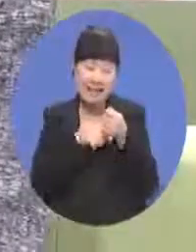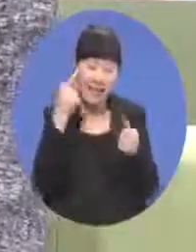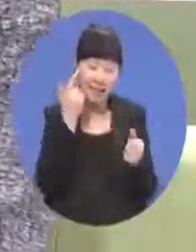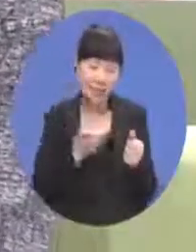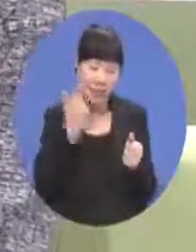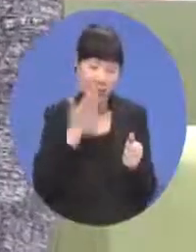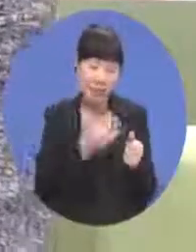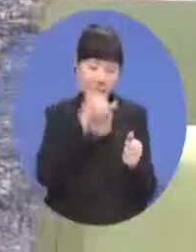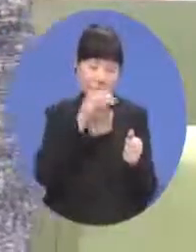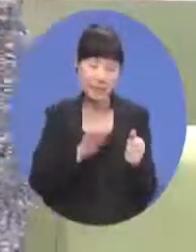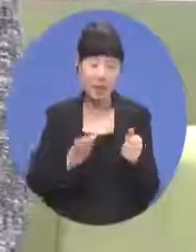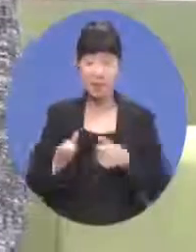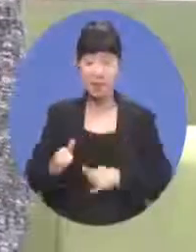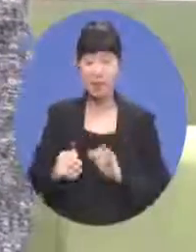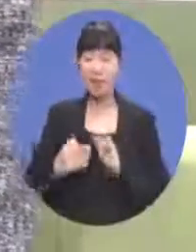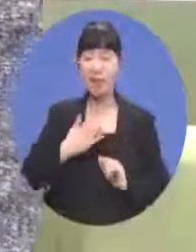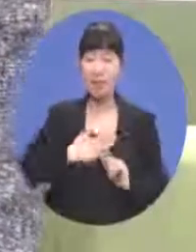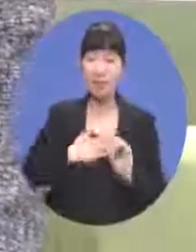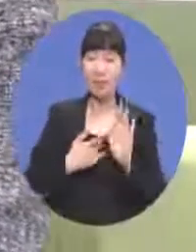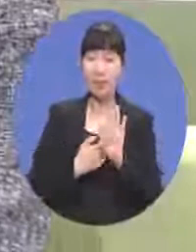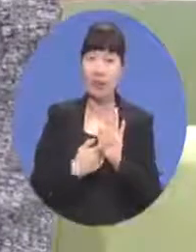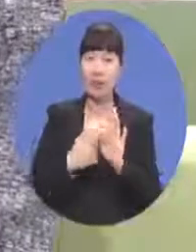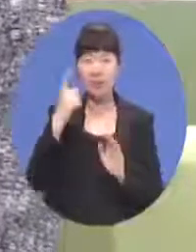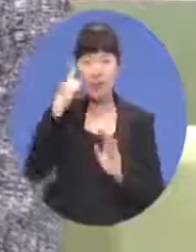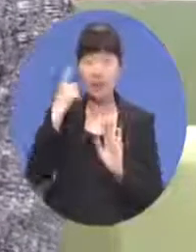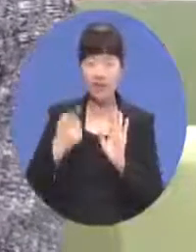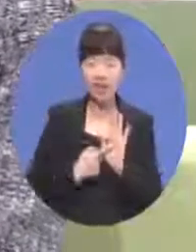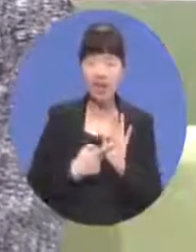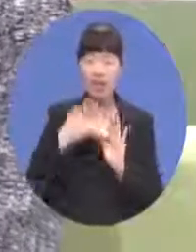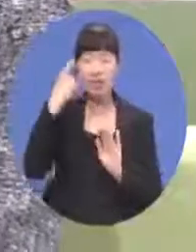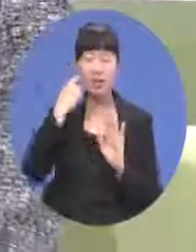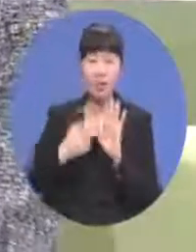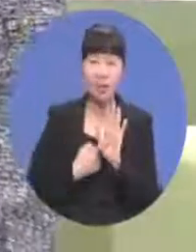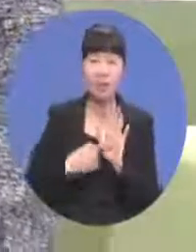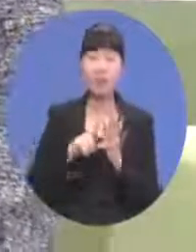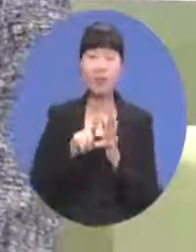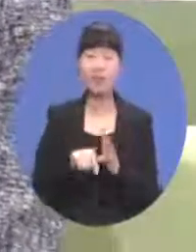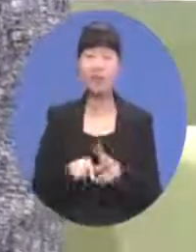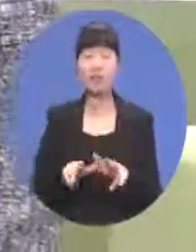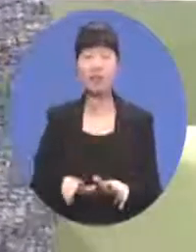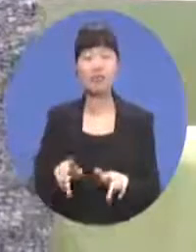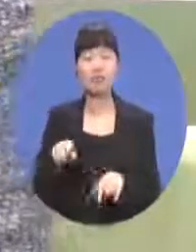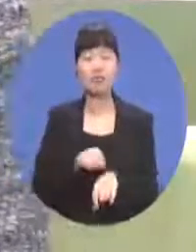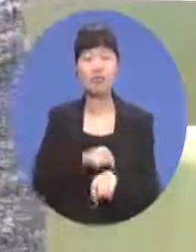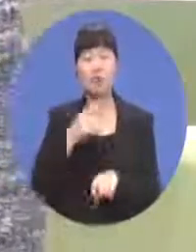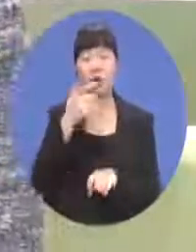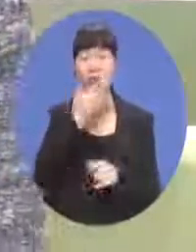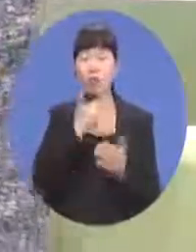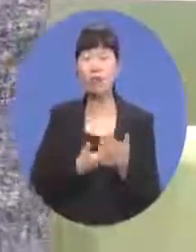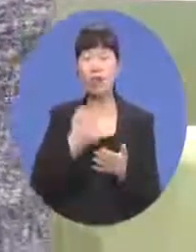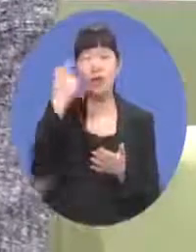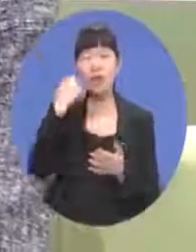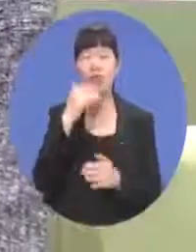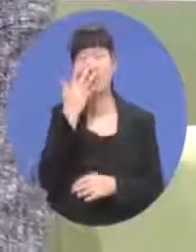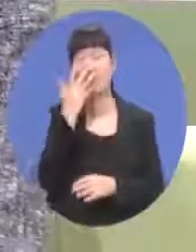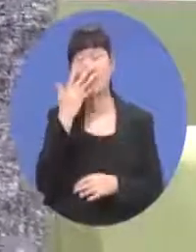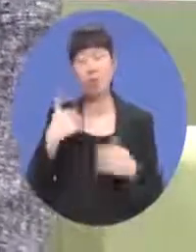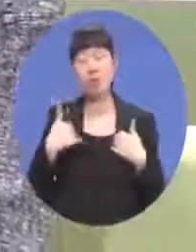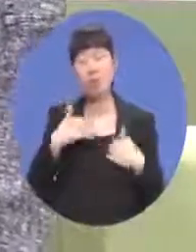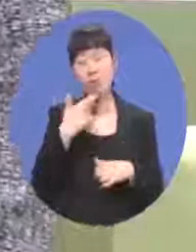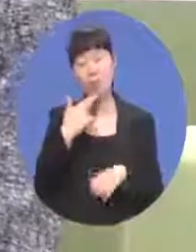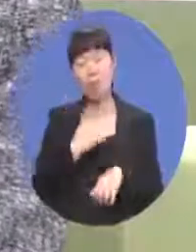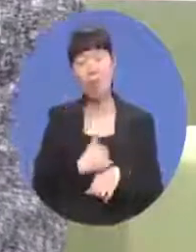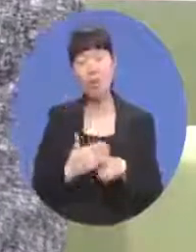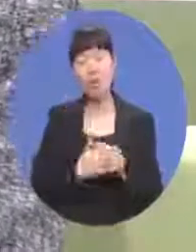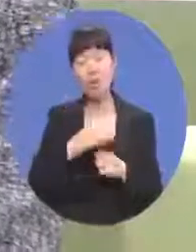그런데 아이가 어떤 감정이나 자기의 생각이나 느낌을 표현할 때는 별로 중요한 것 같지가 않거든요. 재미도 없거든요.